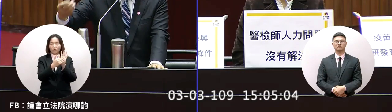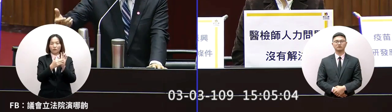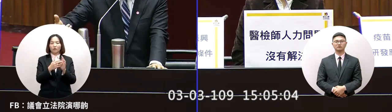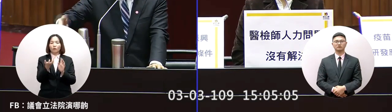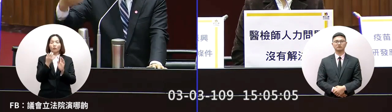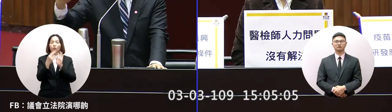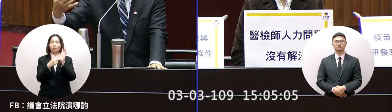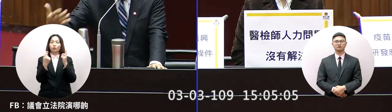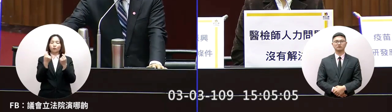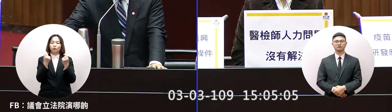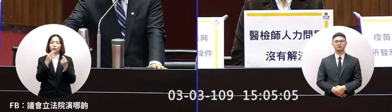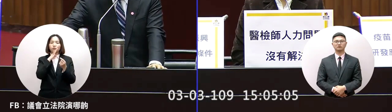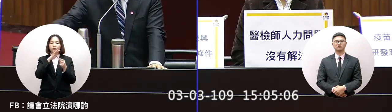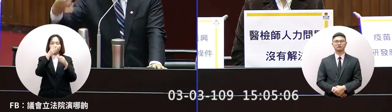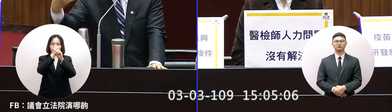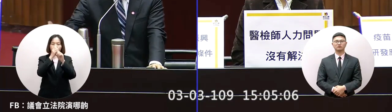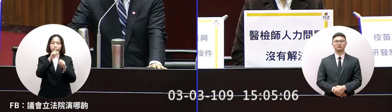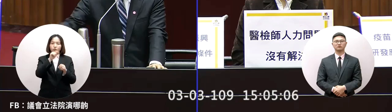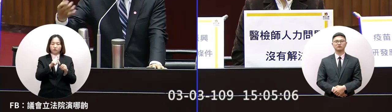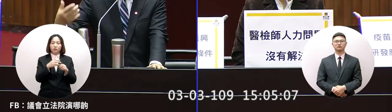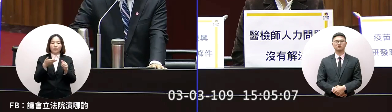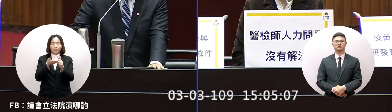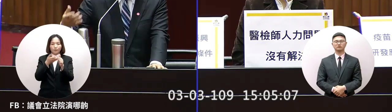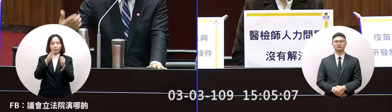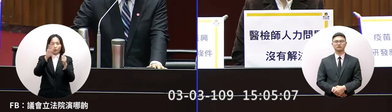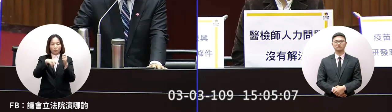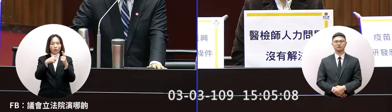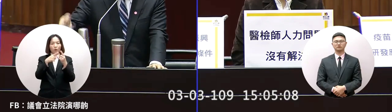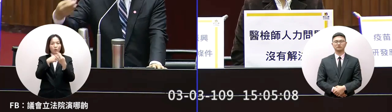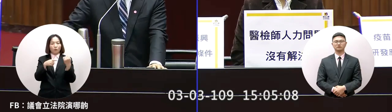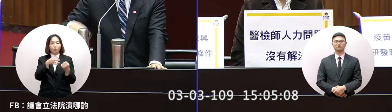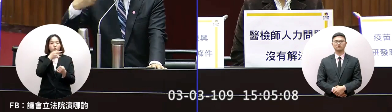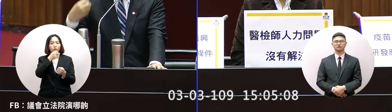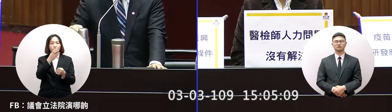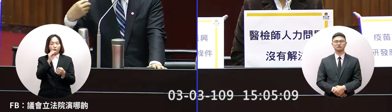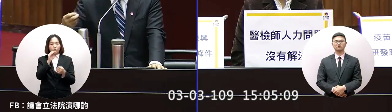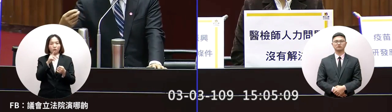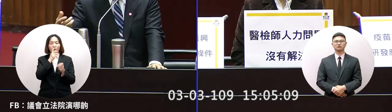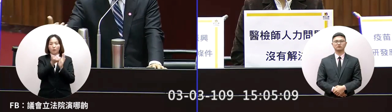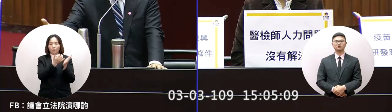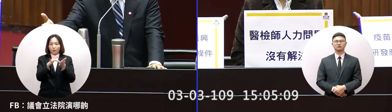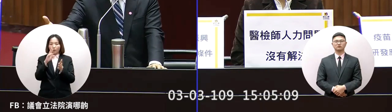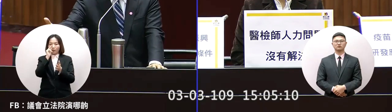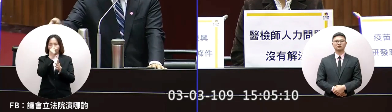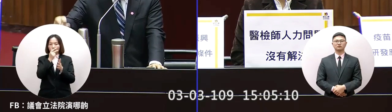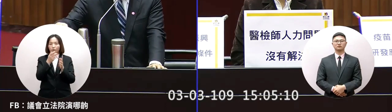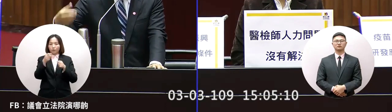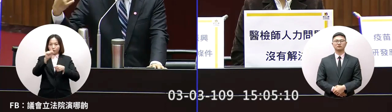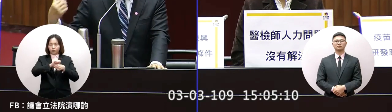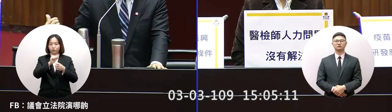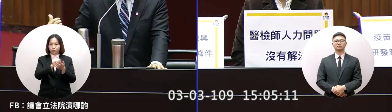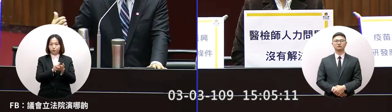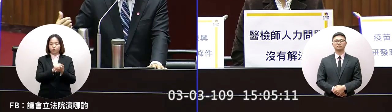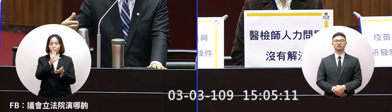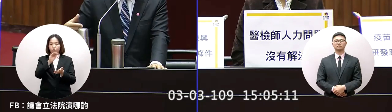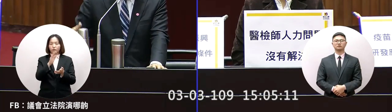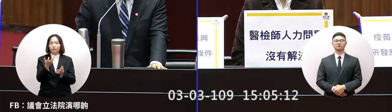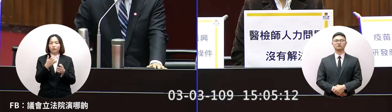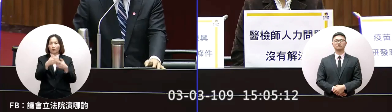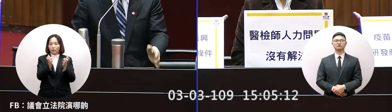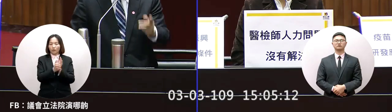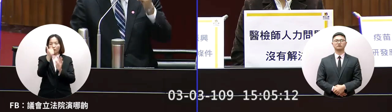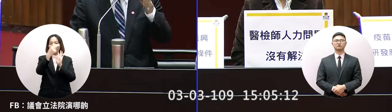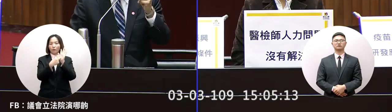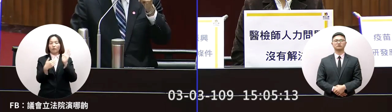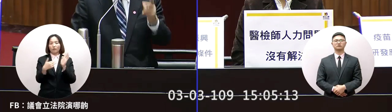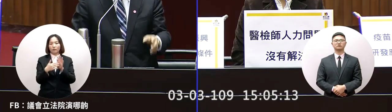委员举例，像检验师培训或者人数够不够，或者经费有没有特别编列等，刚才部长已有说